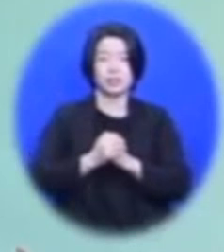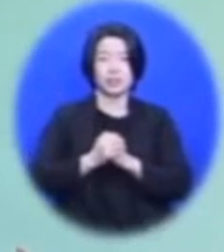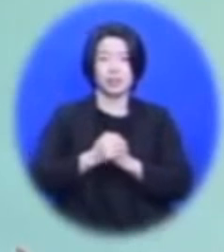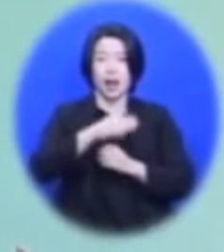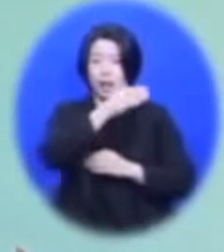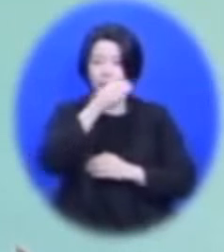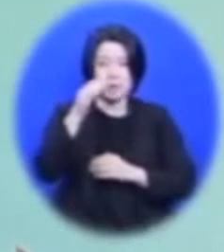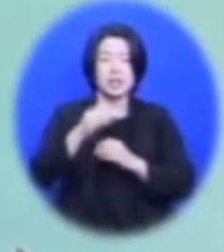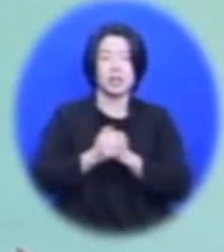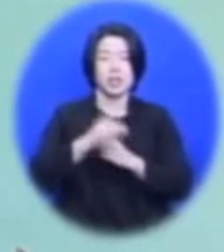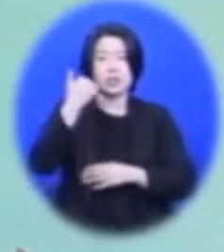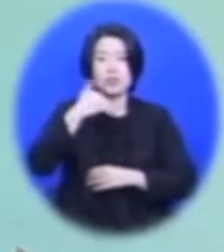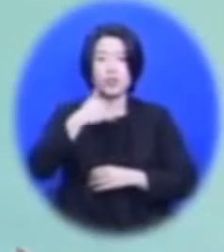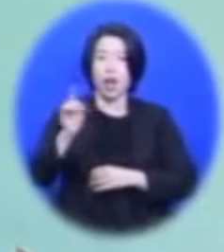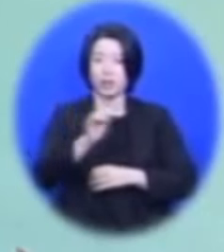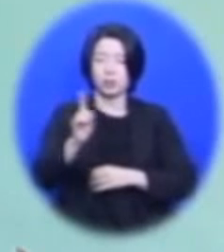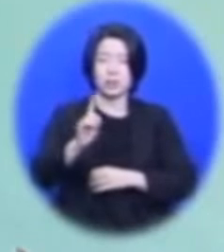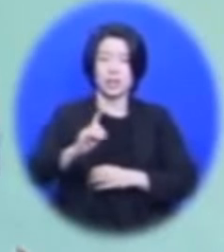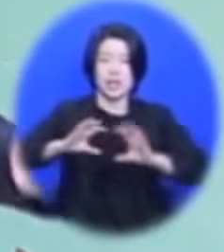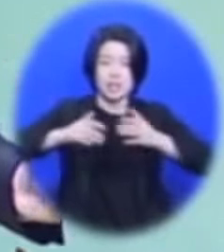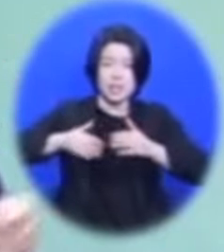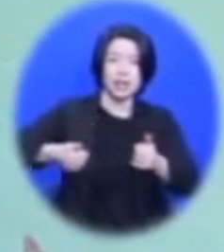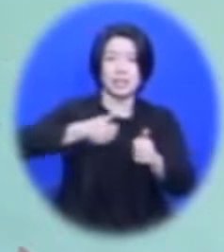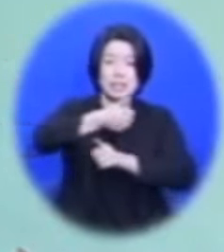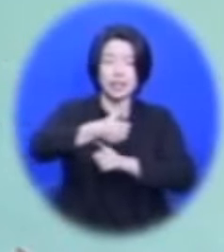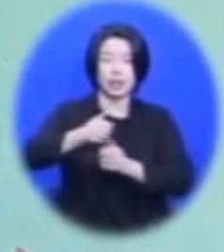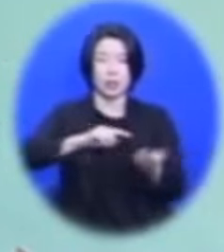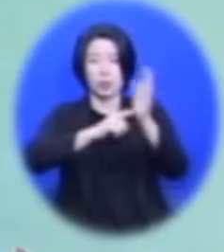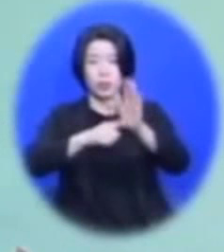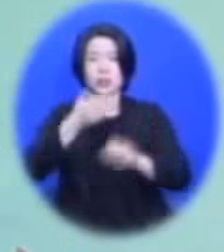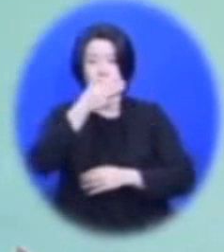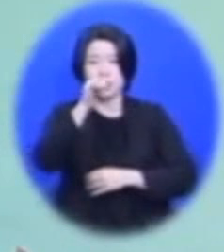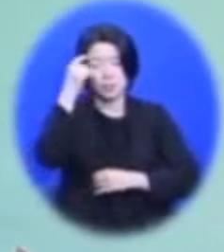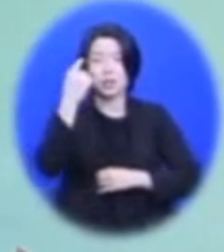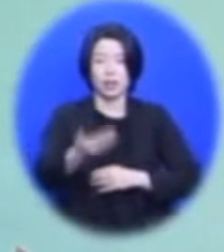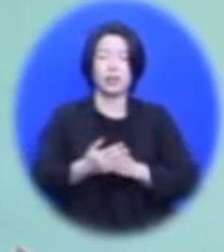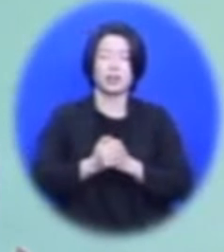감히 누가 도대체 감히 세상을 이기겠다고 나섭니까?